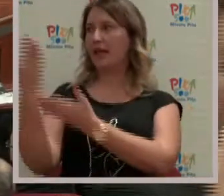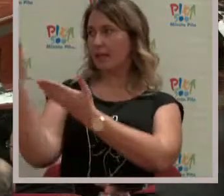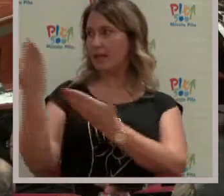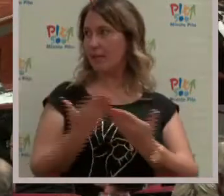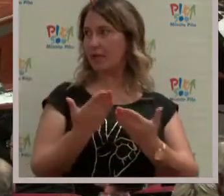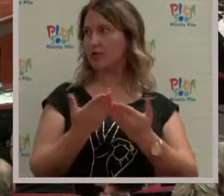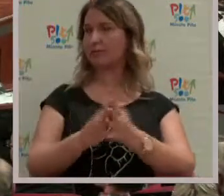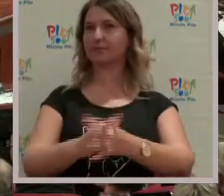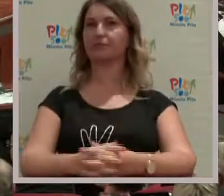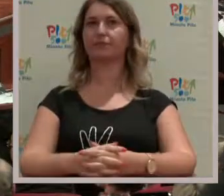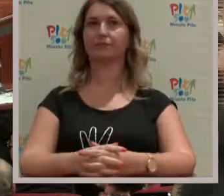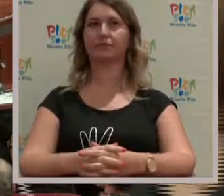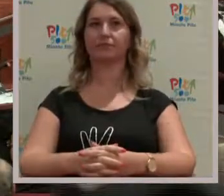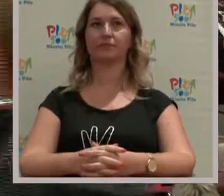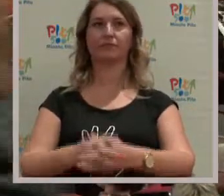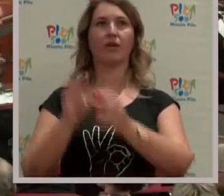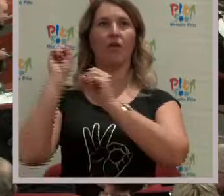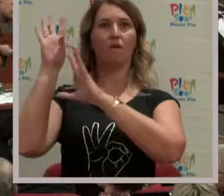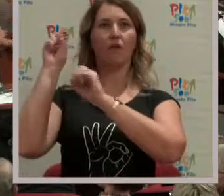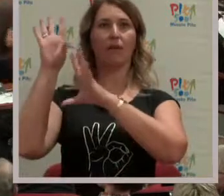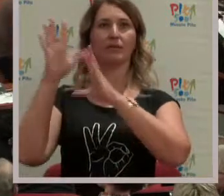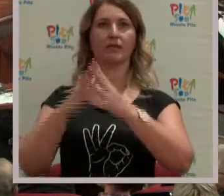informację.